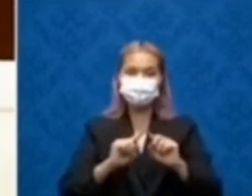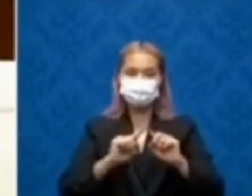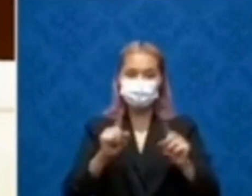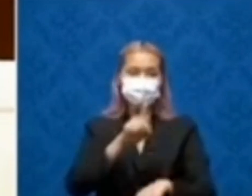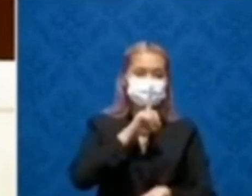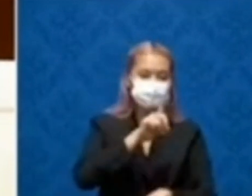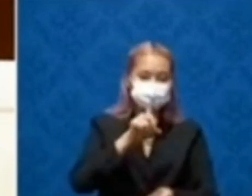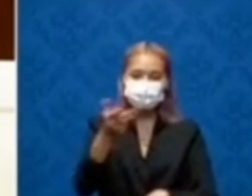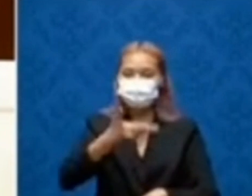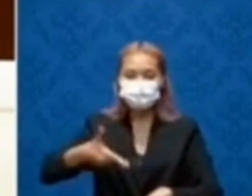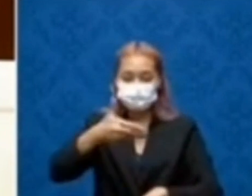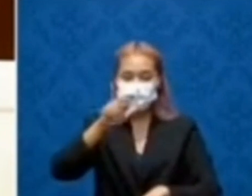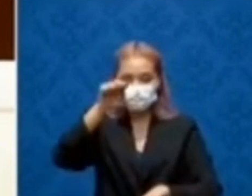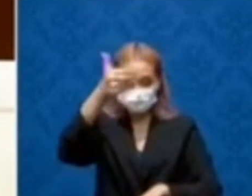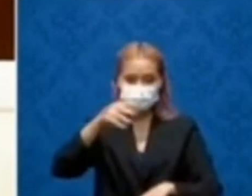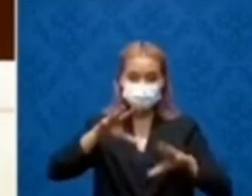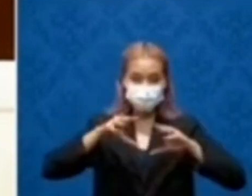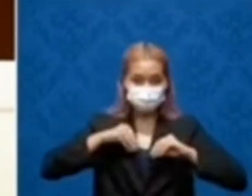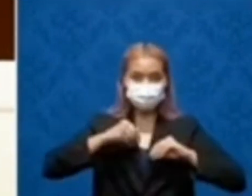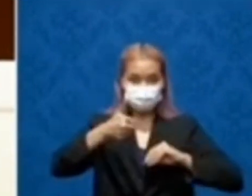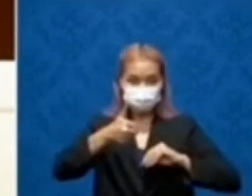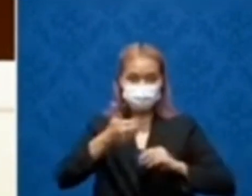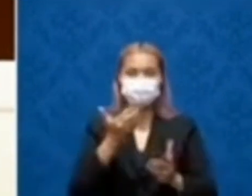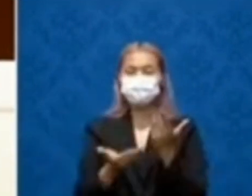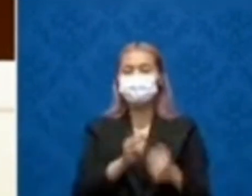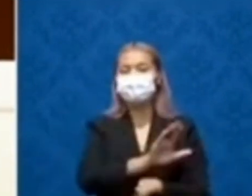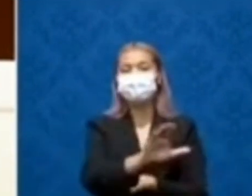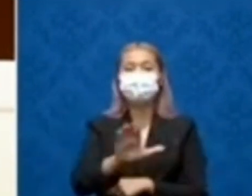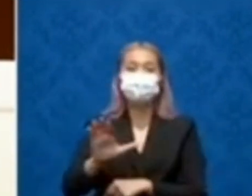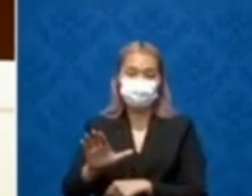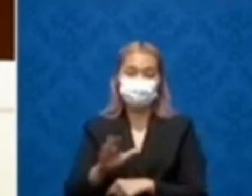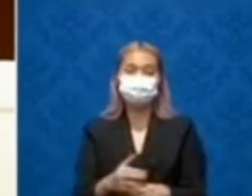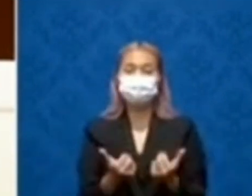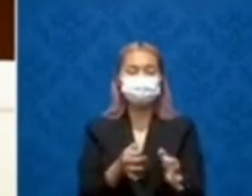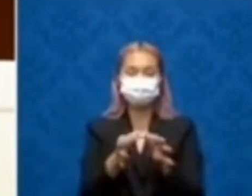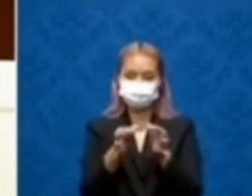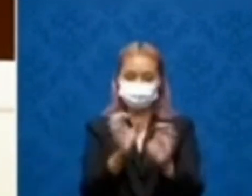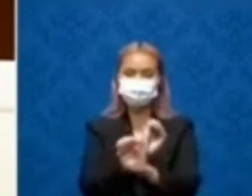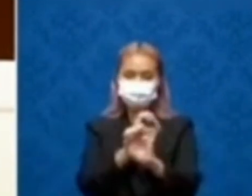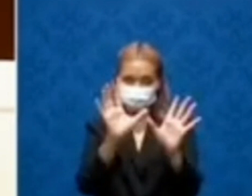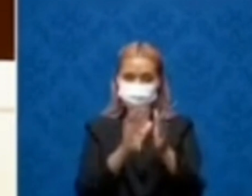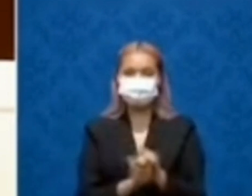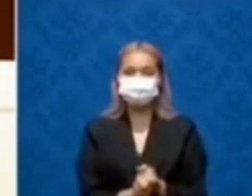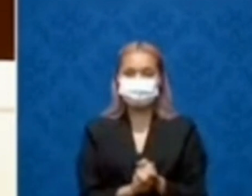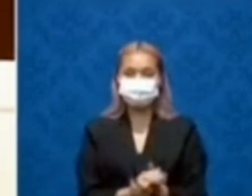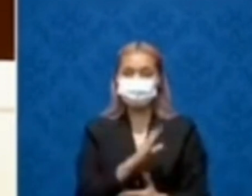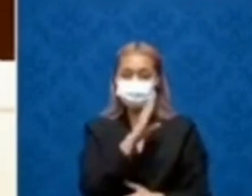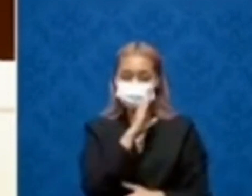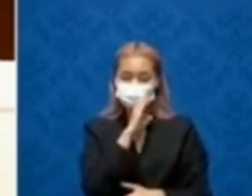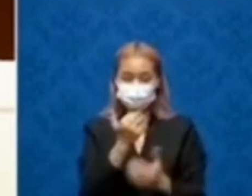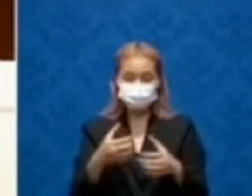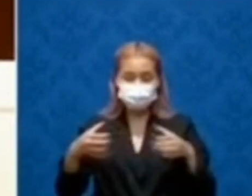ที่นี่ว่าให้อนุญาตให้นับคะแนนใหม่ไหมกับขอเรียนในข้อใจอย่างนั้นว่าไม่ใช่ว่าต่อไปนี้ฝ่ายค้านชนะแล้